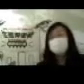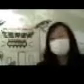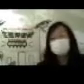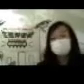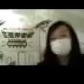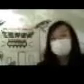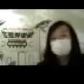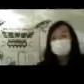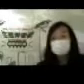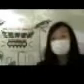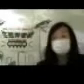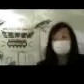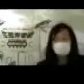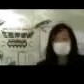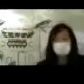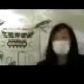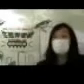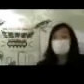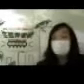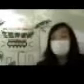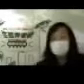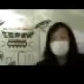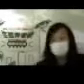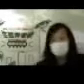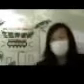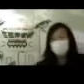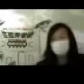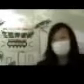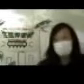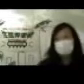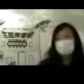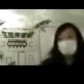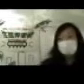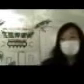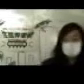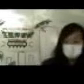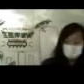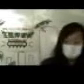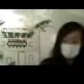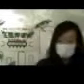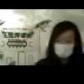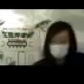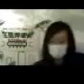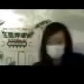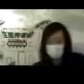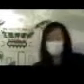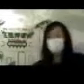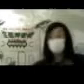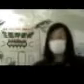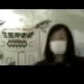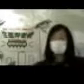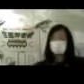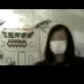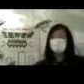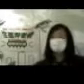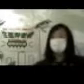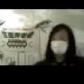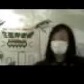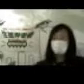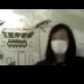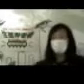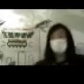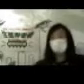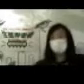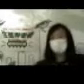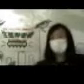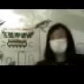一種樹咁特別嘅樹叫咩咧？就係石牆樹啦。咁我哋今日咧就除咗我。之外